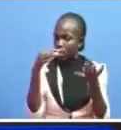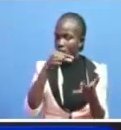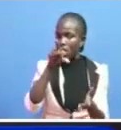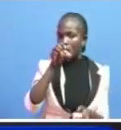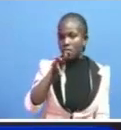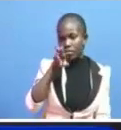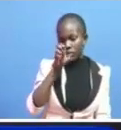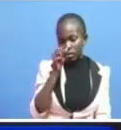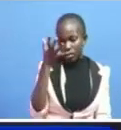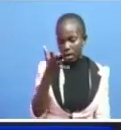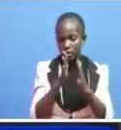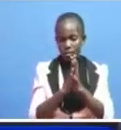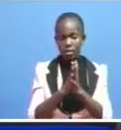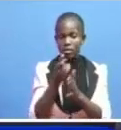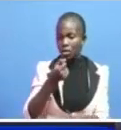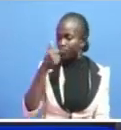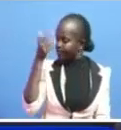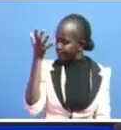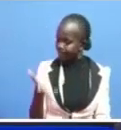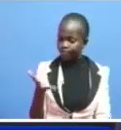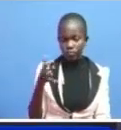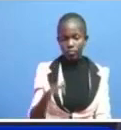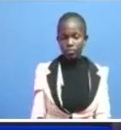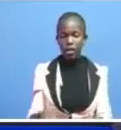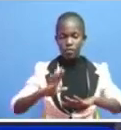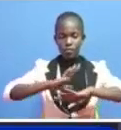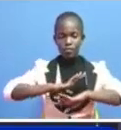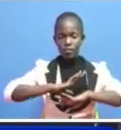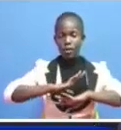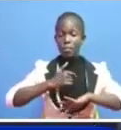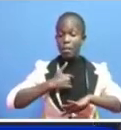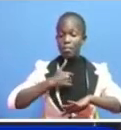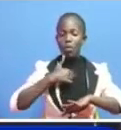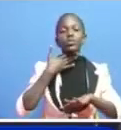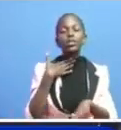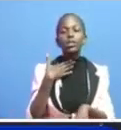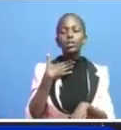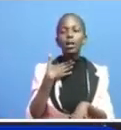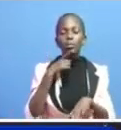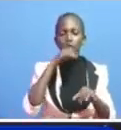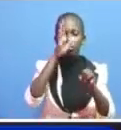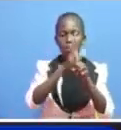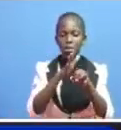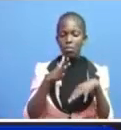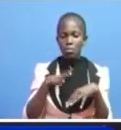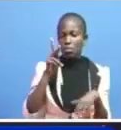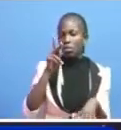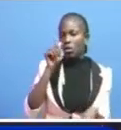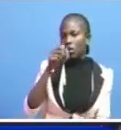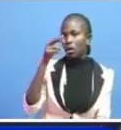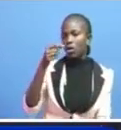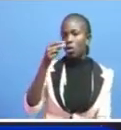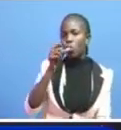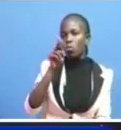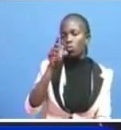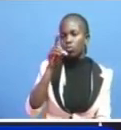zipo. Na madawa yapo ya kutosha. Kwa hivyo ningelipenda kuhakikishia wananchi wa Kangundo kwamba